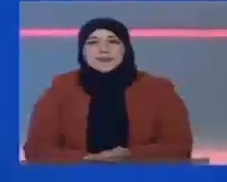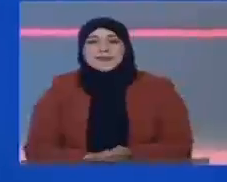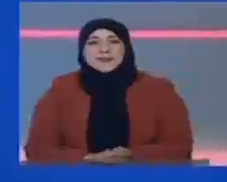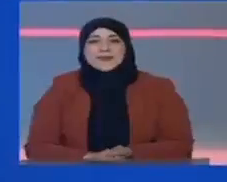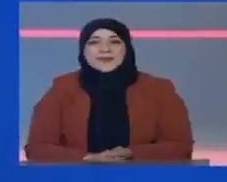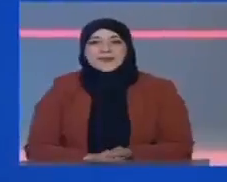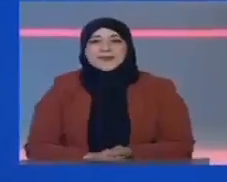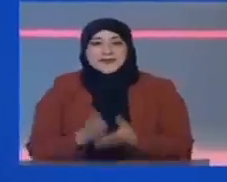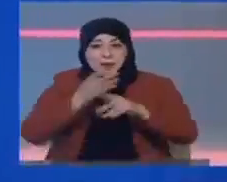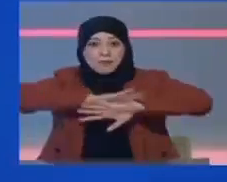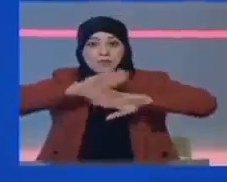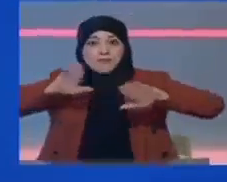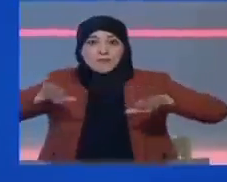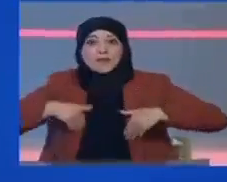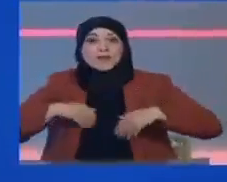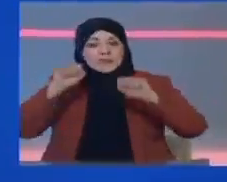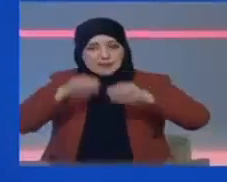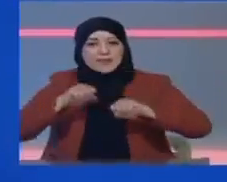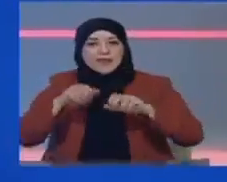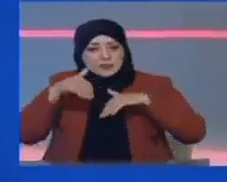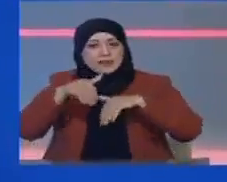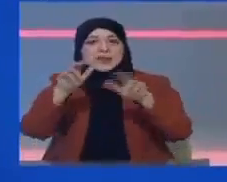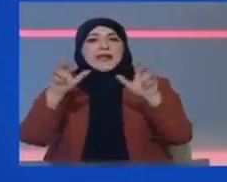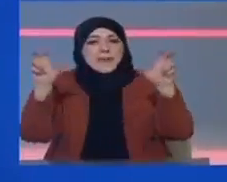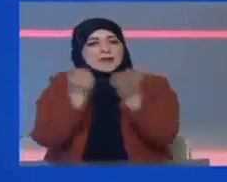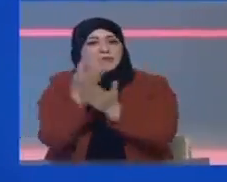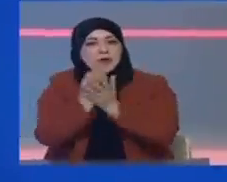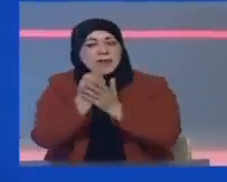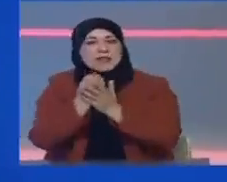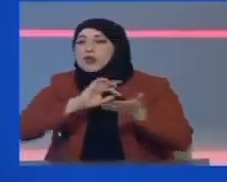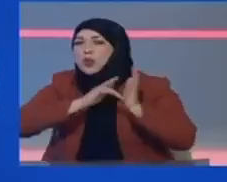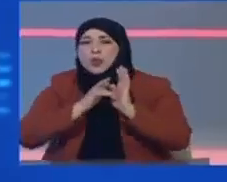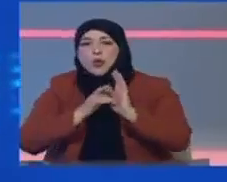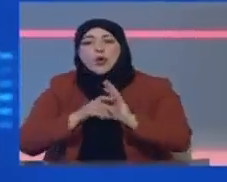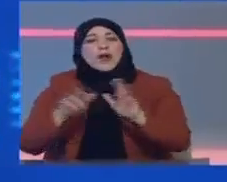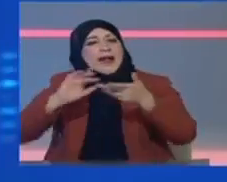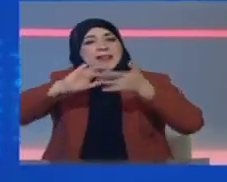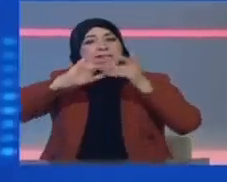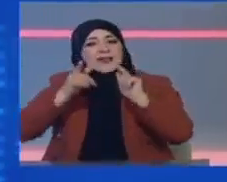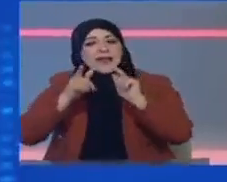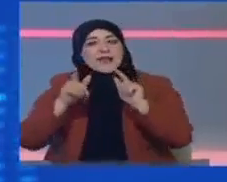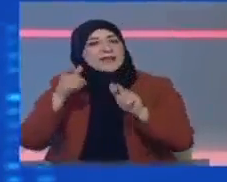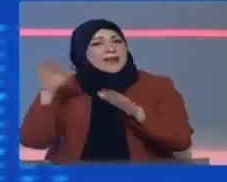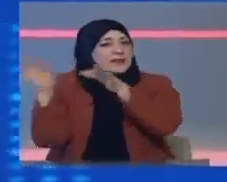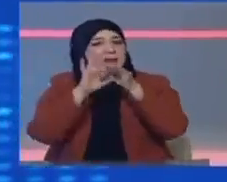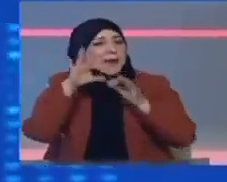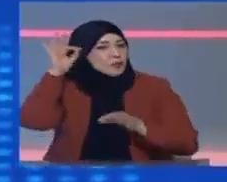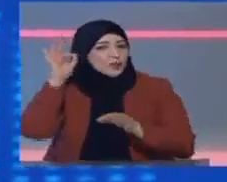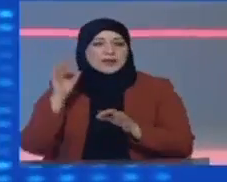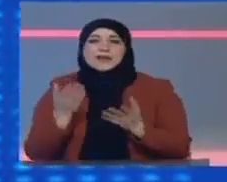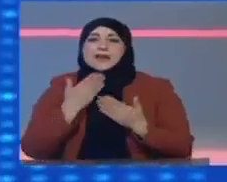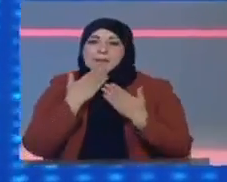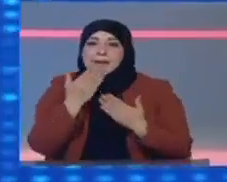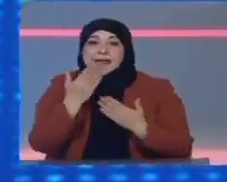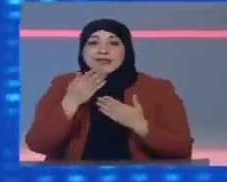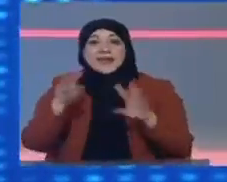ونشر في الختام الى انه بامكانكم متابعه هذه النشره وغيرها من الاخبار على بوابه التلفزه التونسيه شكرا على